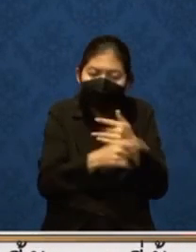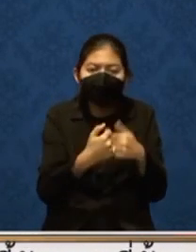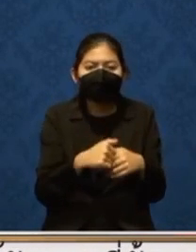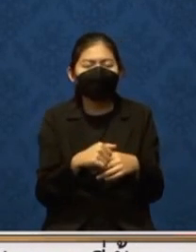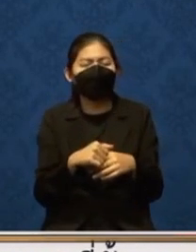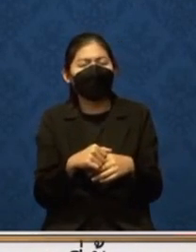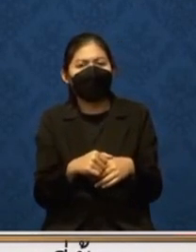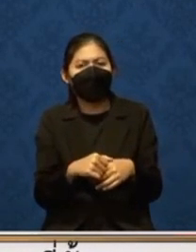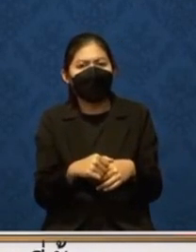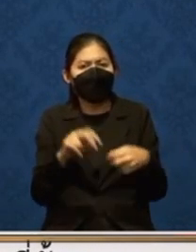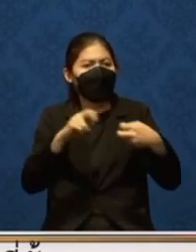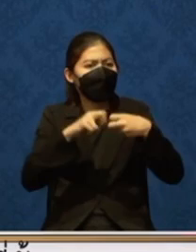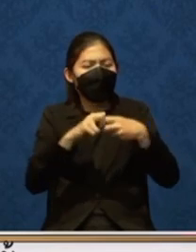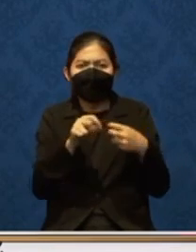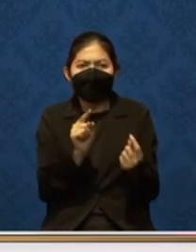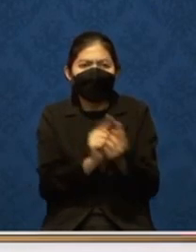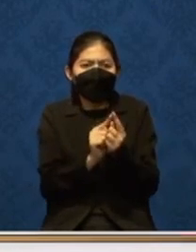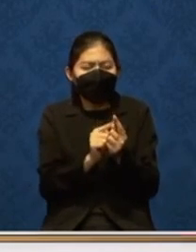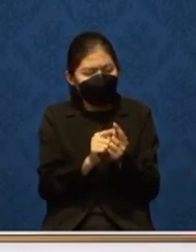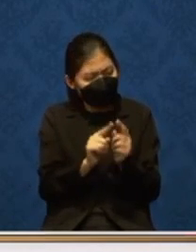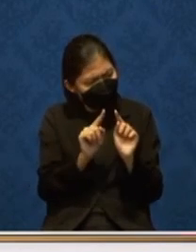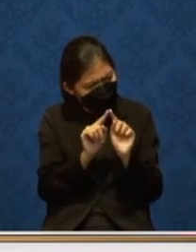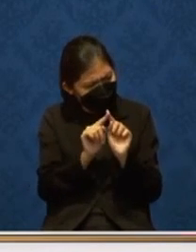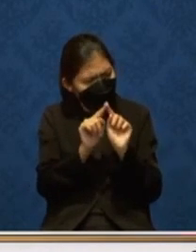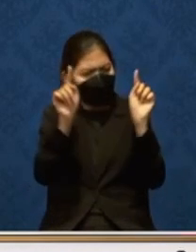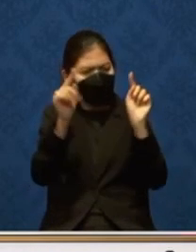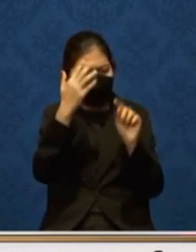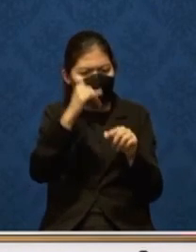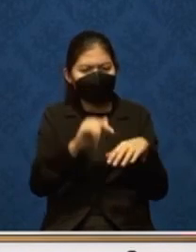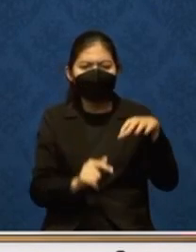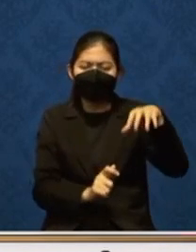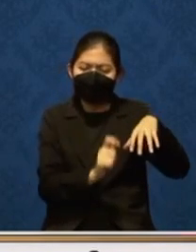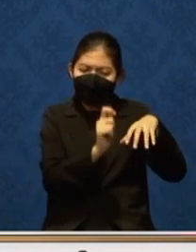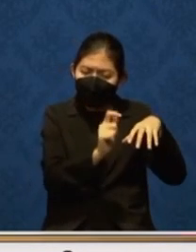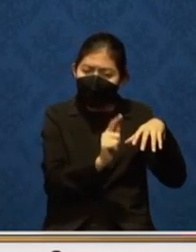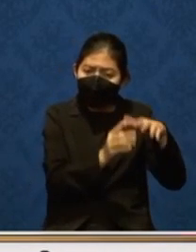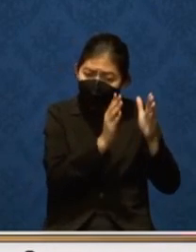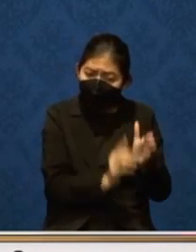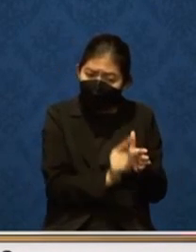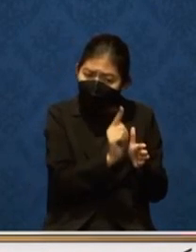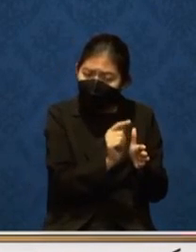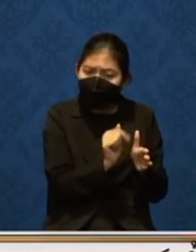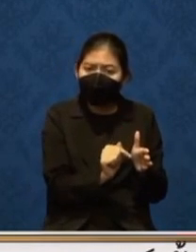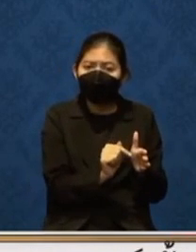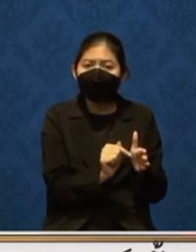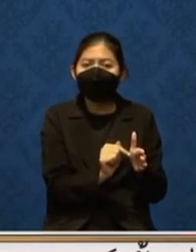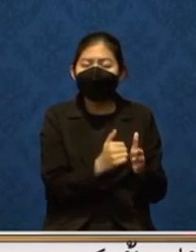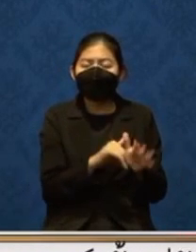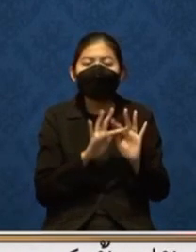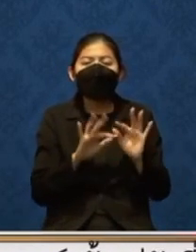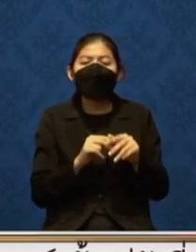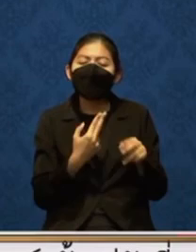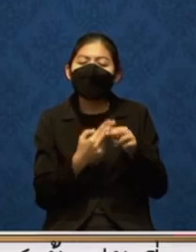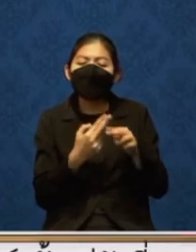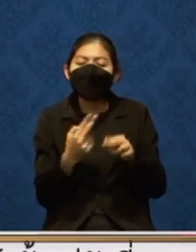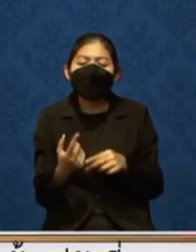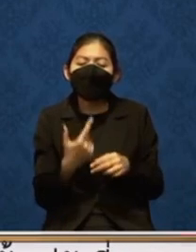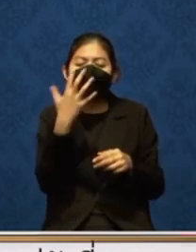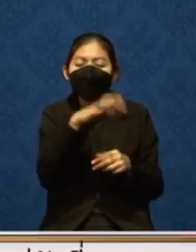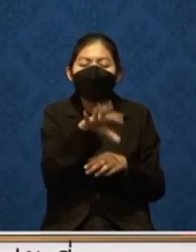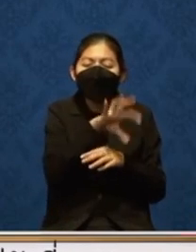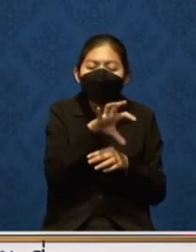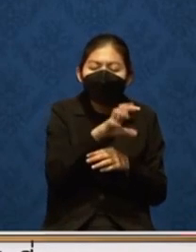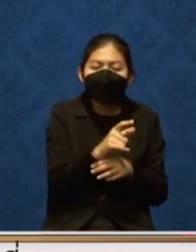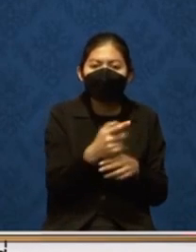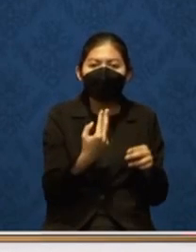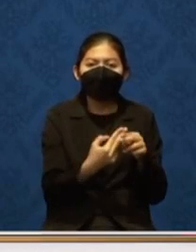ลกปลาดพิศสดานอีหลายอย่างที่บ่งชี แ่ว่าในเอนี่ยนจะเป็นเพีงแค่นอมินนีในการทำทรกรมต่างๆ ของคนใน